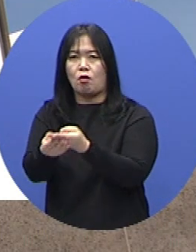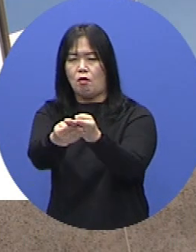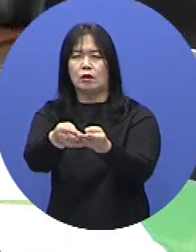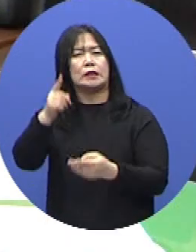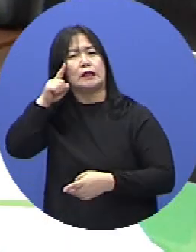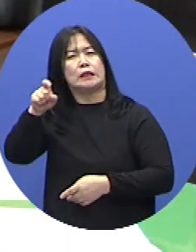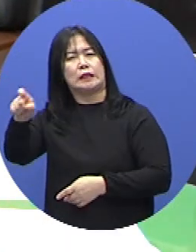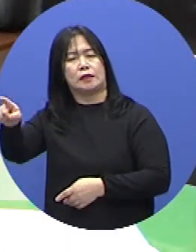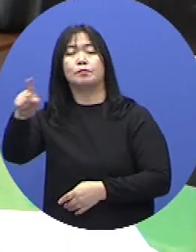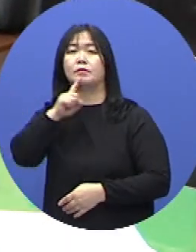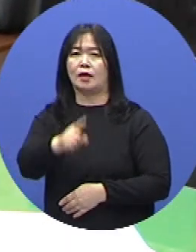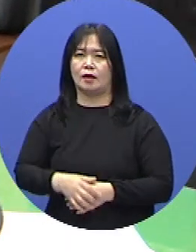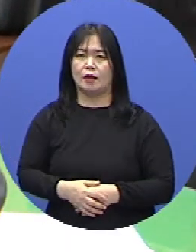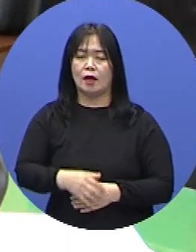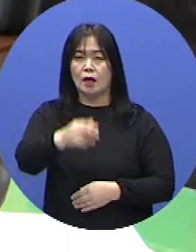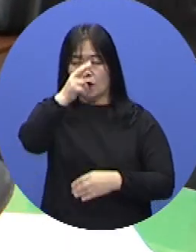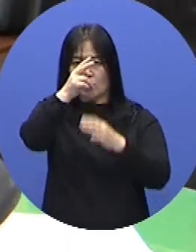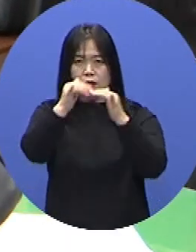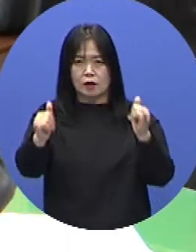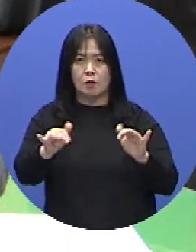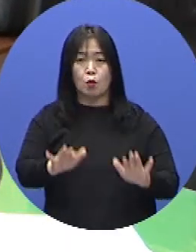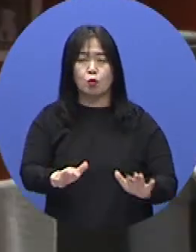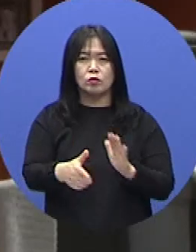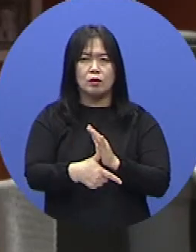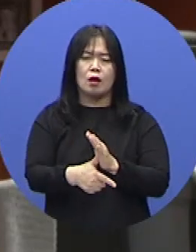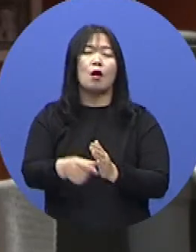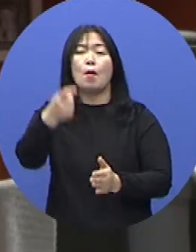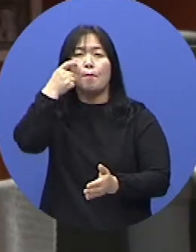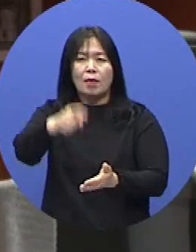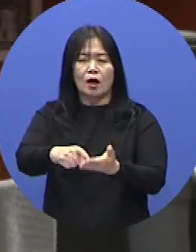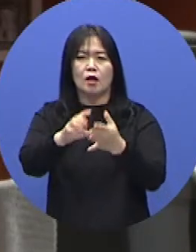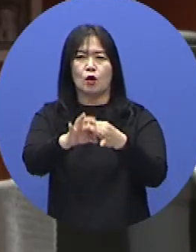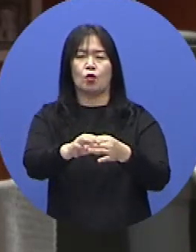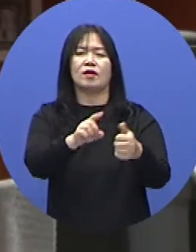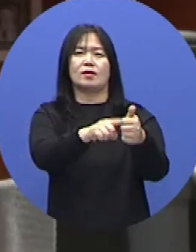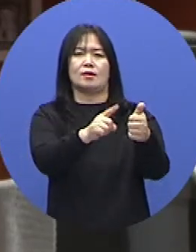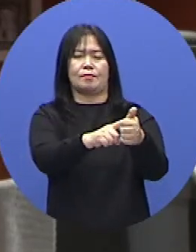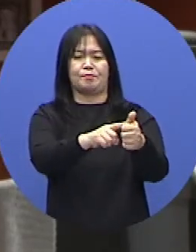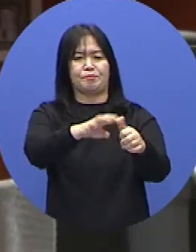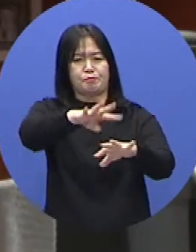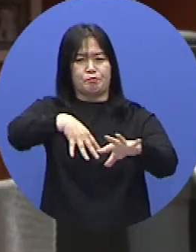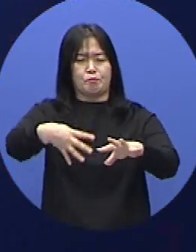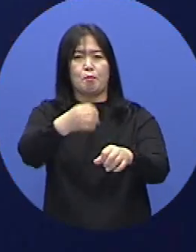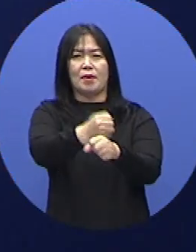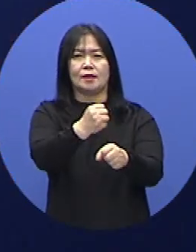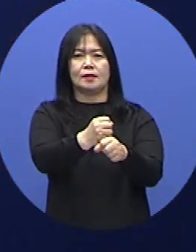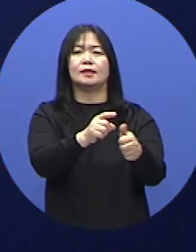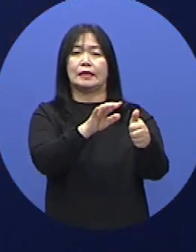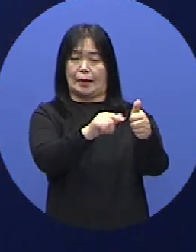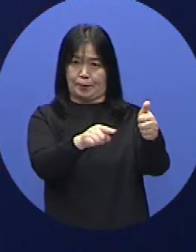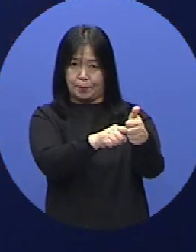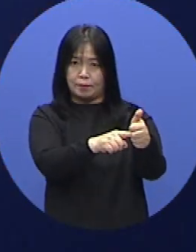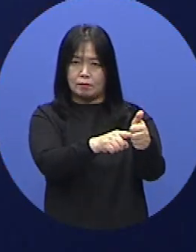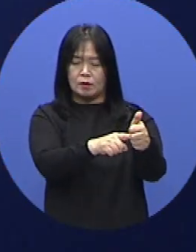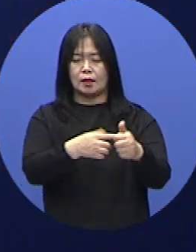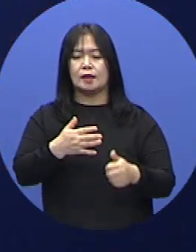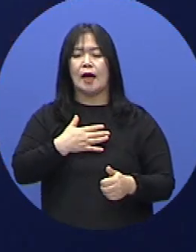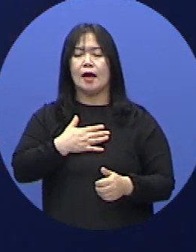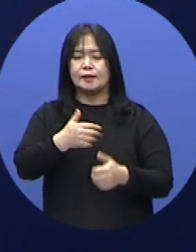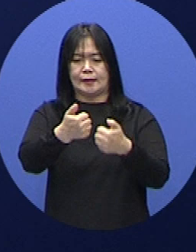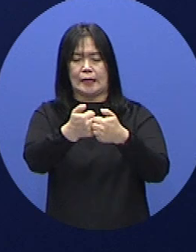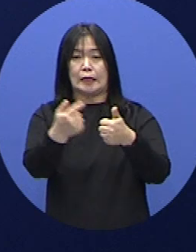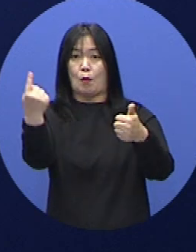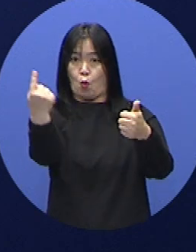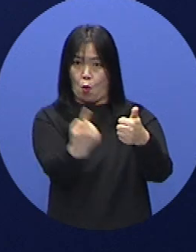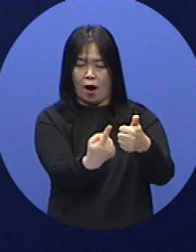의심하고 있습니다. 경찰이 이번 사건의 핵심 인물로 지목한 것은 보험 설계사 A 씨. A 씨는 자신에게